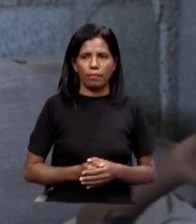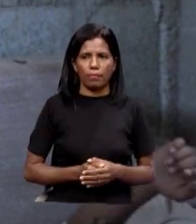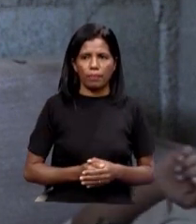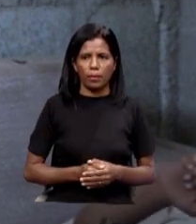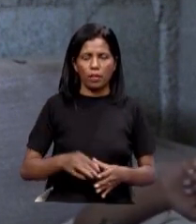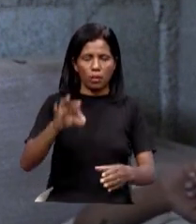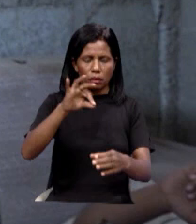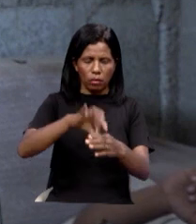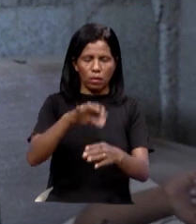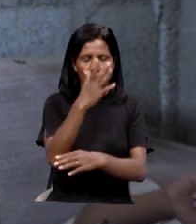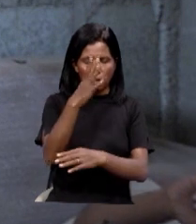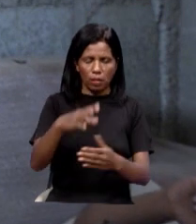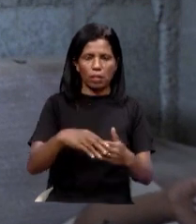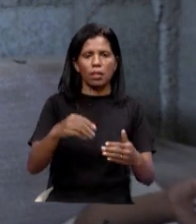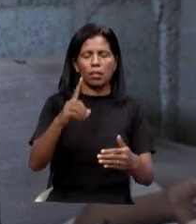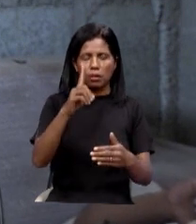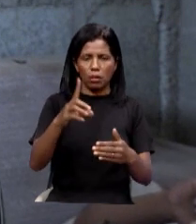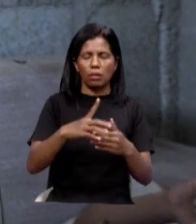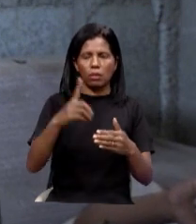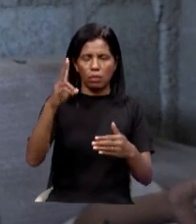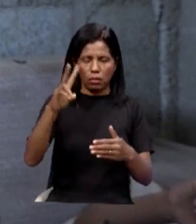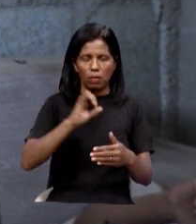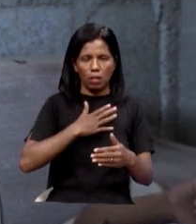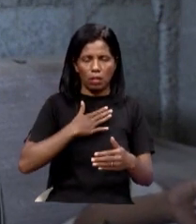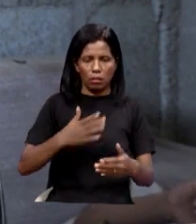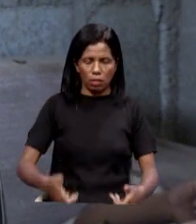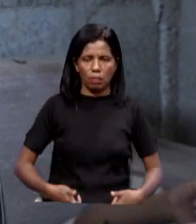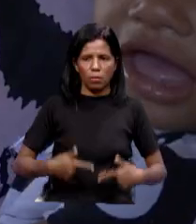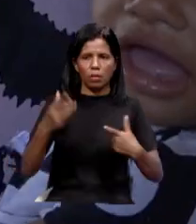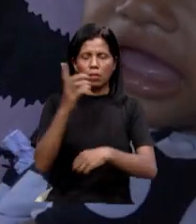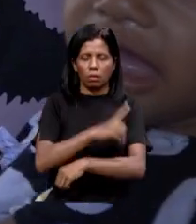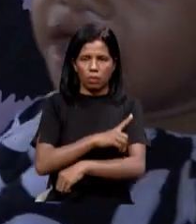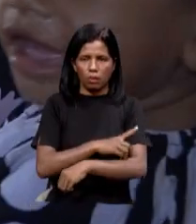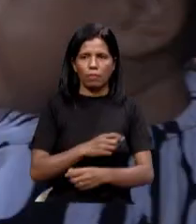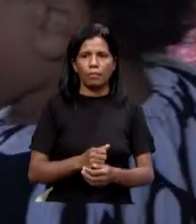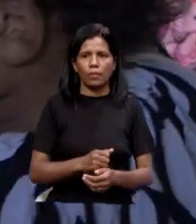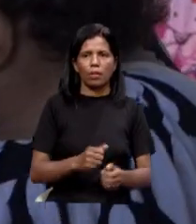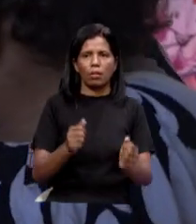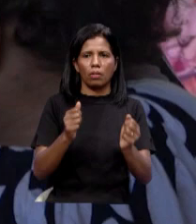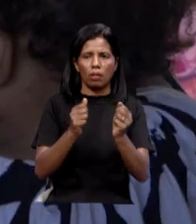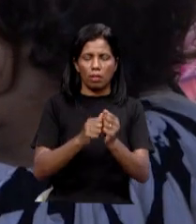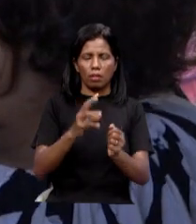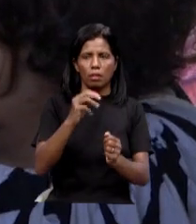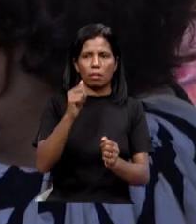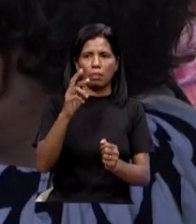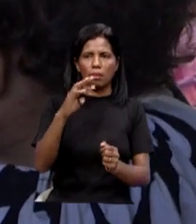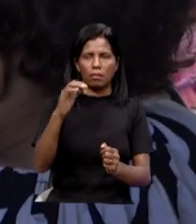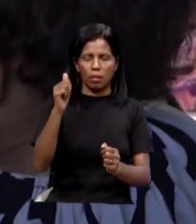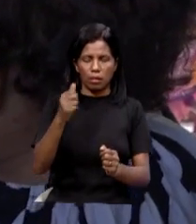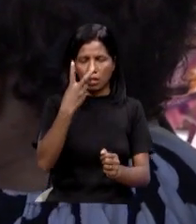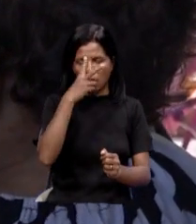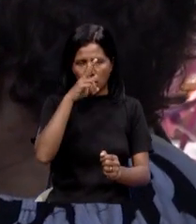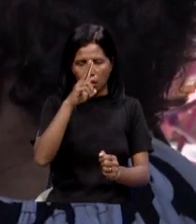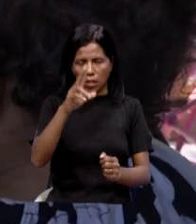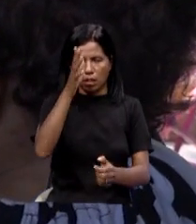Kulay ko ano hetang nito sa dollar dua dollar. Bahaw na mor lor lor niya. Holaran Taridu Maria Casimiro haremos